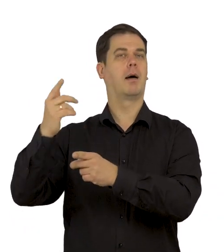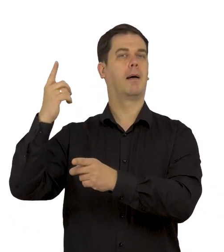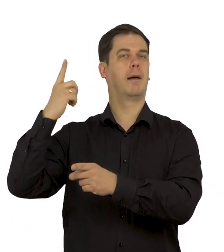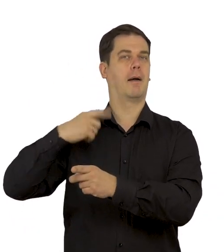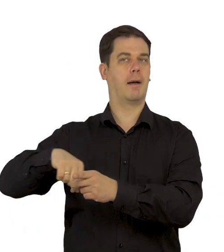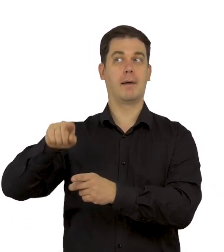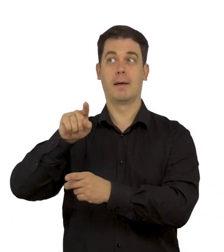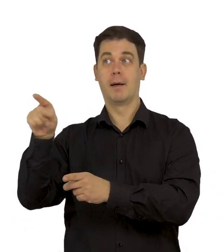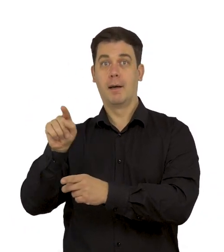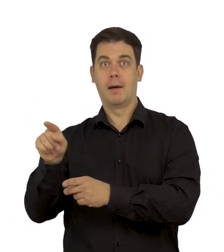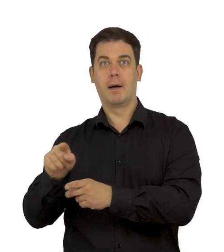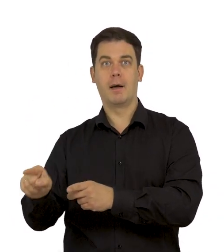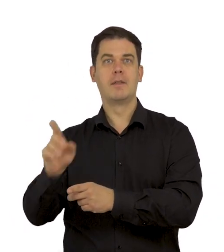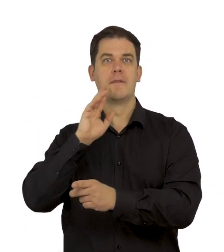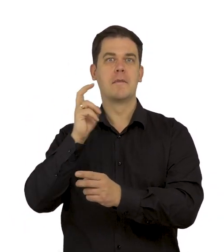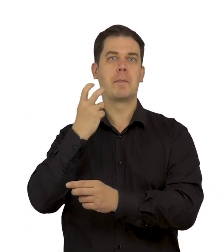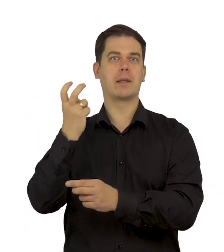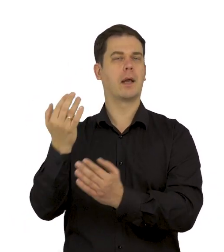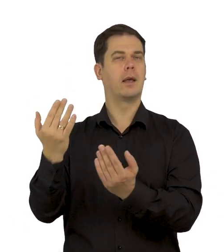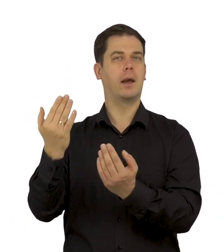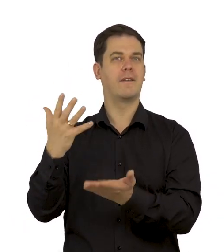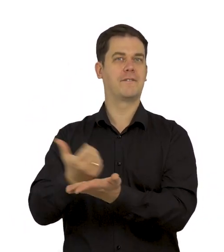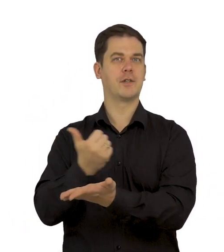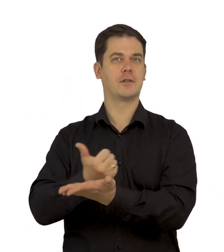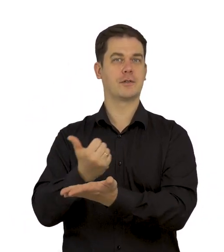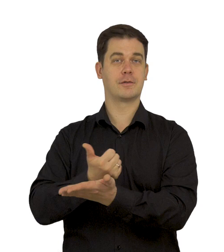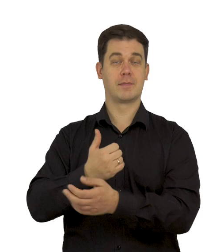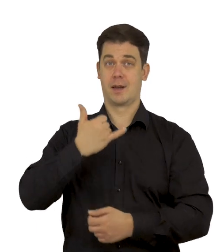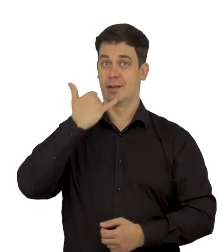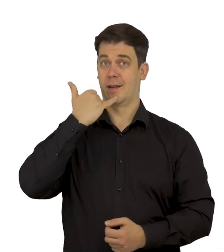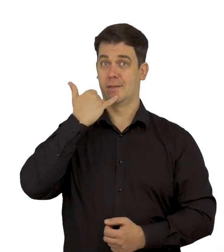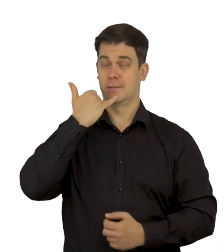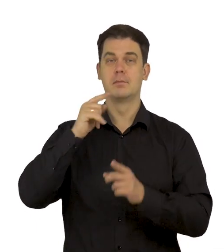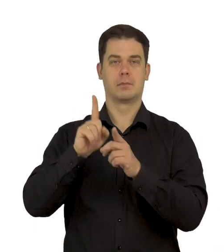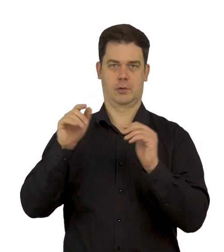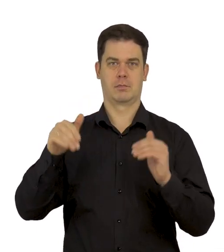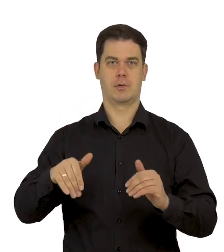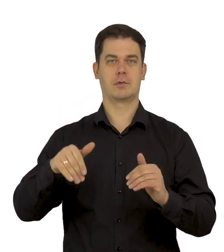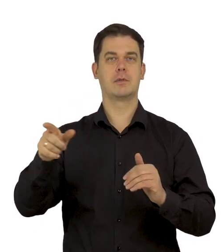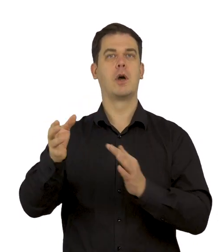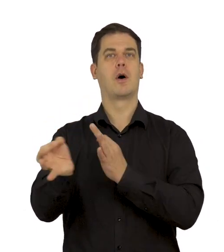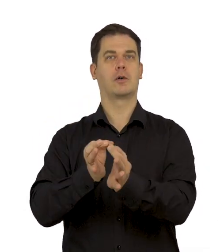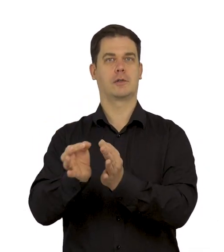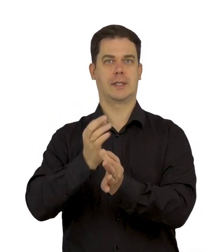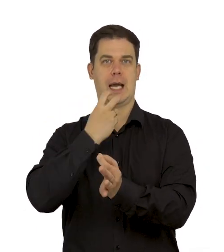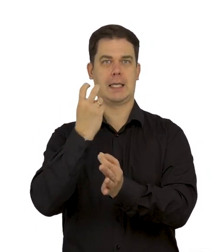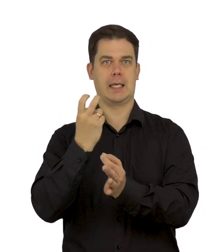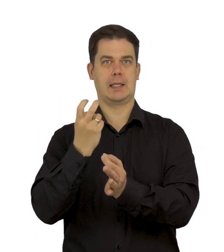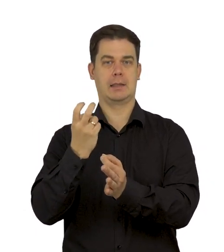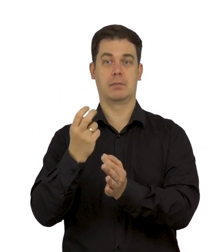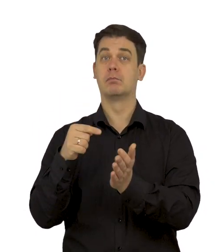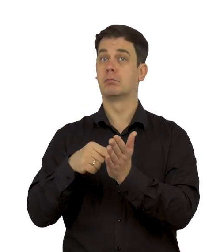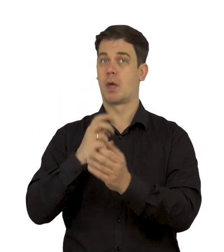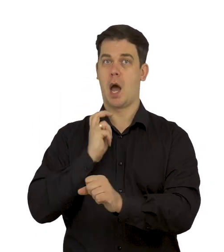aplikacje działające w tle zużywają baterię i w jakim stopniu. Smartfony mają też opcję włączenia trybu oszczędzania energii. Jest